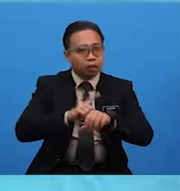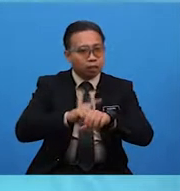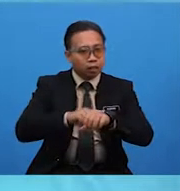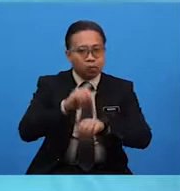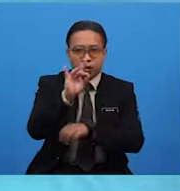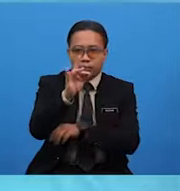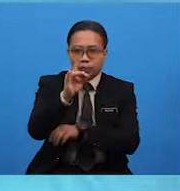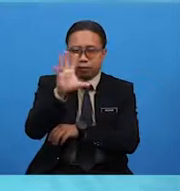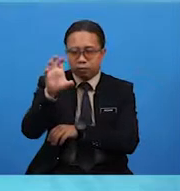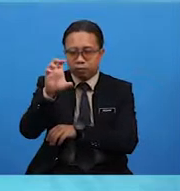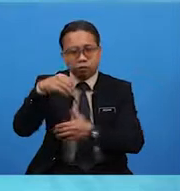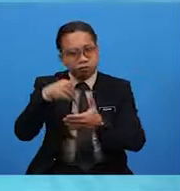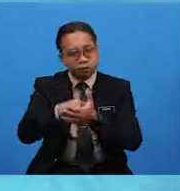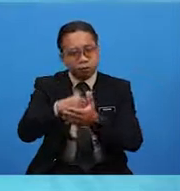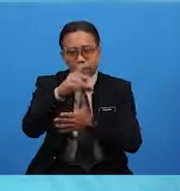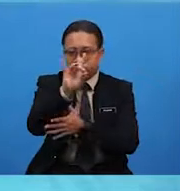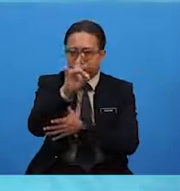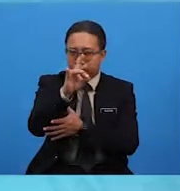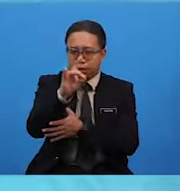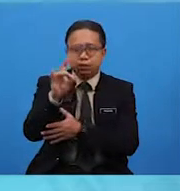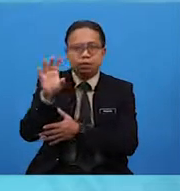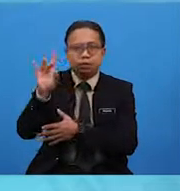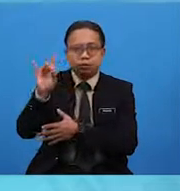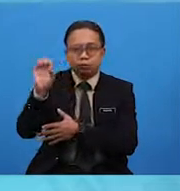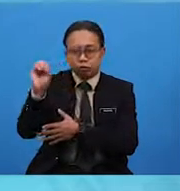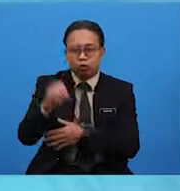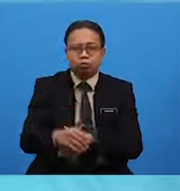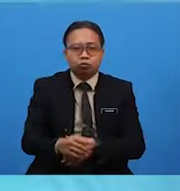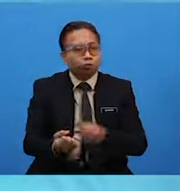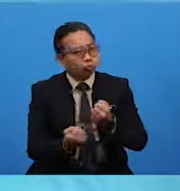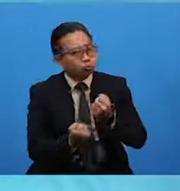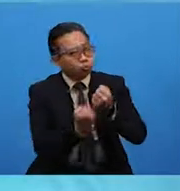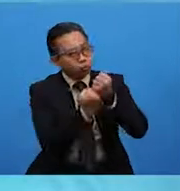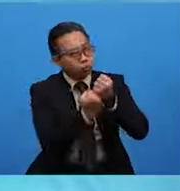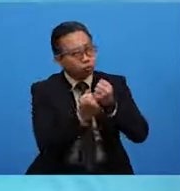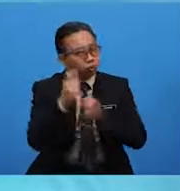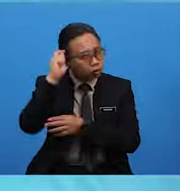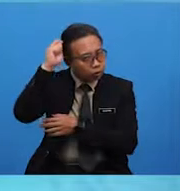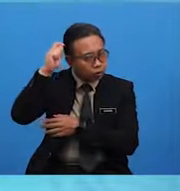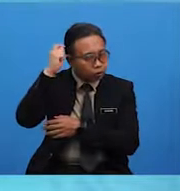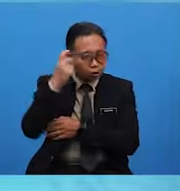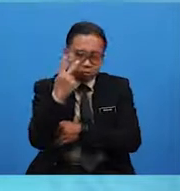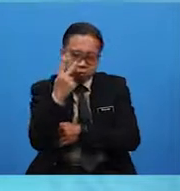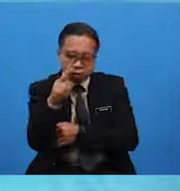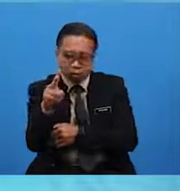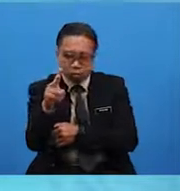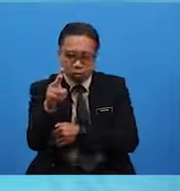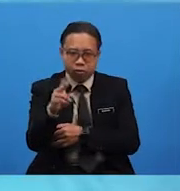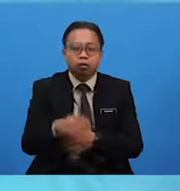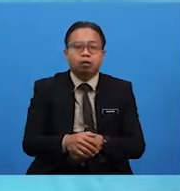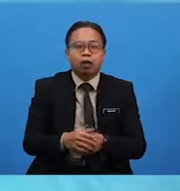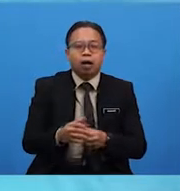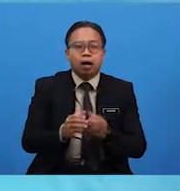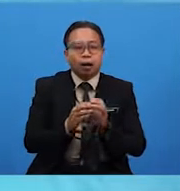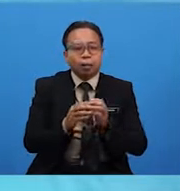hingga 1880 an aliran ini mendukung teori-teori pemerhatian dalam mengamalkan